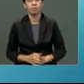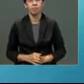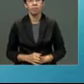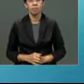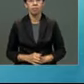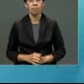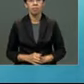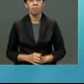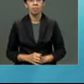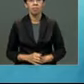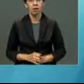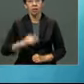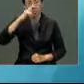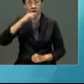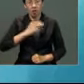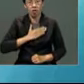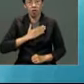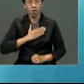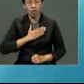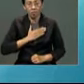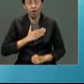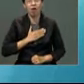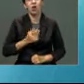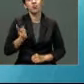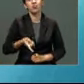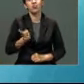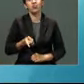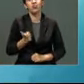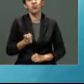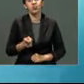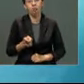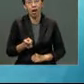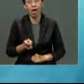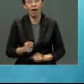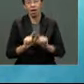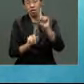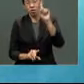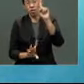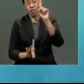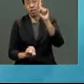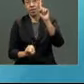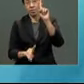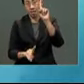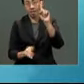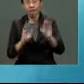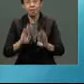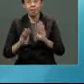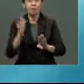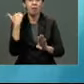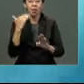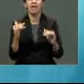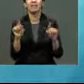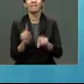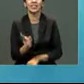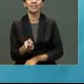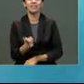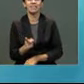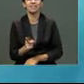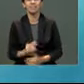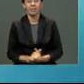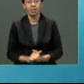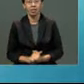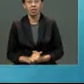ะเห็นว่าประเทศไทยของเราก็ยังคงนะครับเท่าเดิมอยู่ที่อันดับที่81เมื่อเทียบกับเมื่อวานนี้นะครับแล้วก็ใน